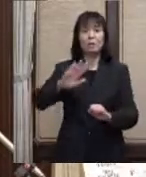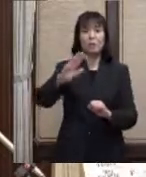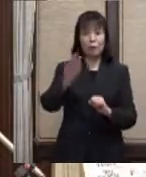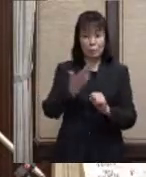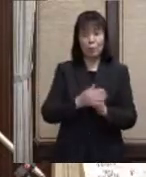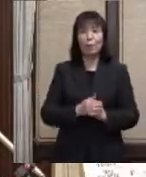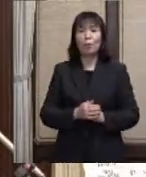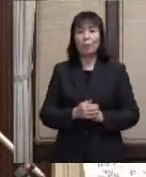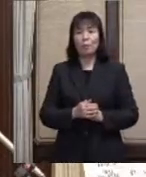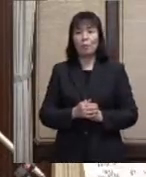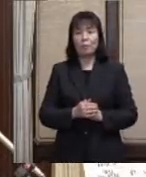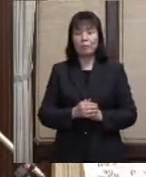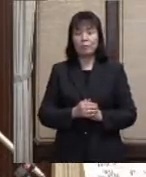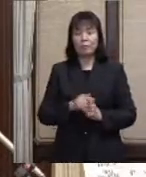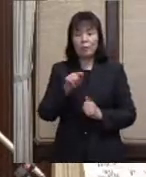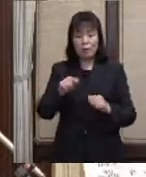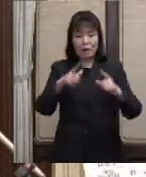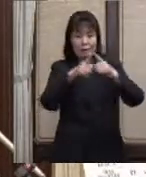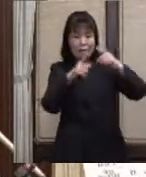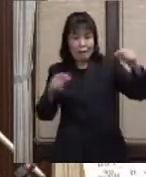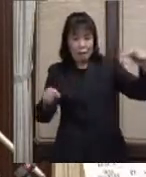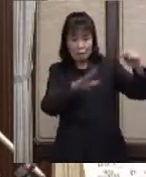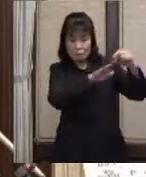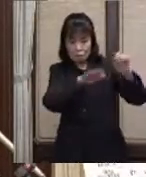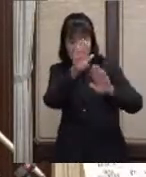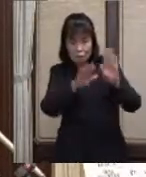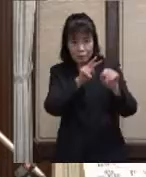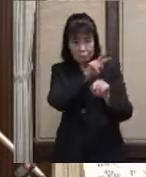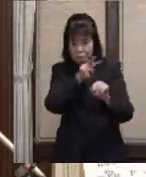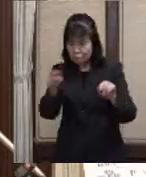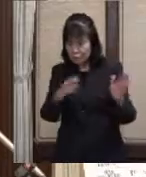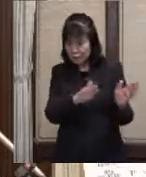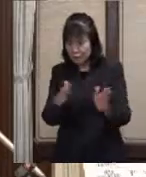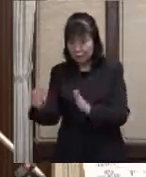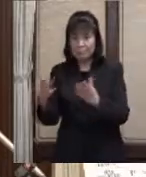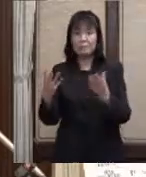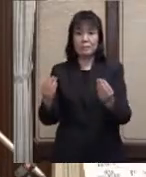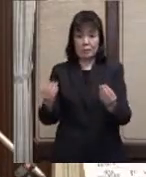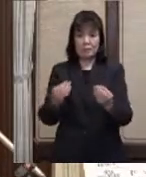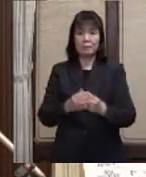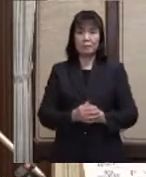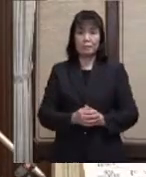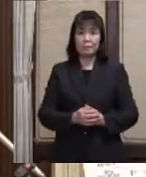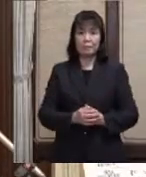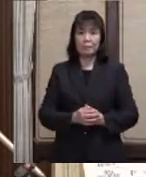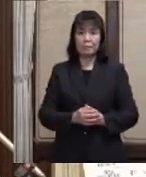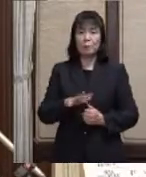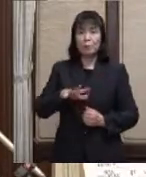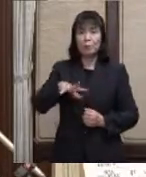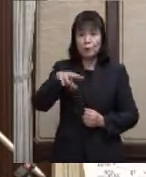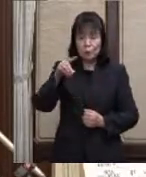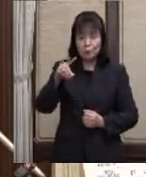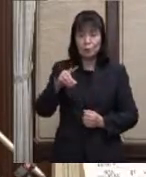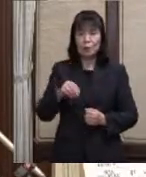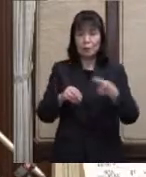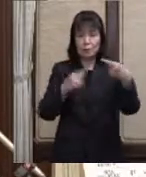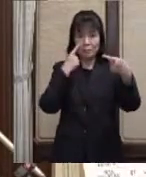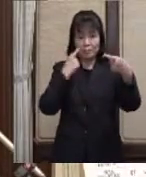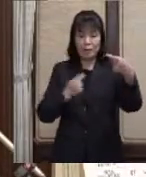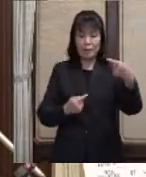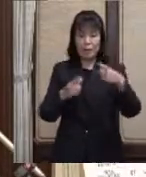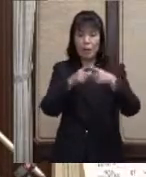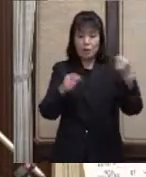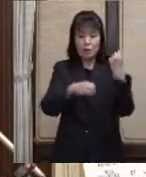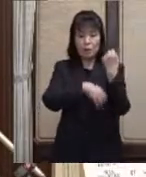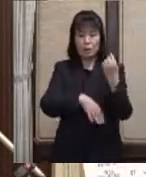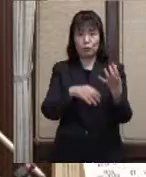ども、この全国的な状況を踏まえて整理をさせていただきたいと思います。まず一つ、国